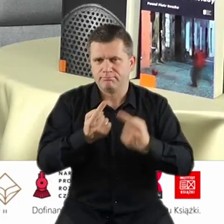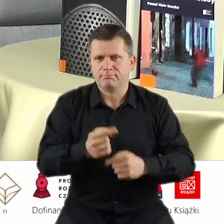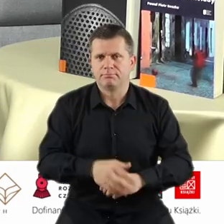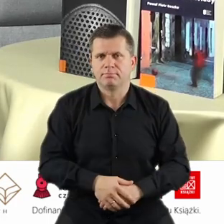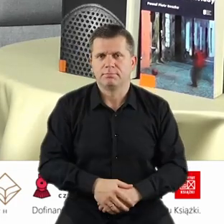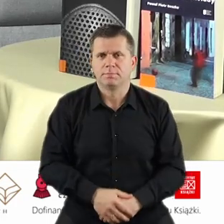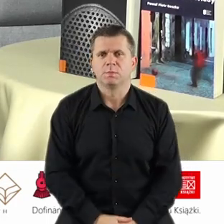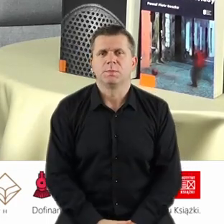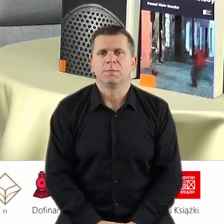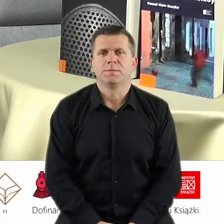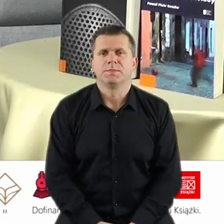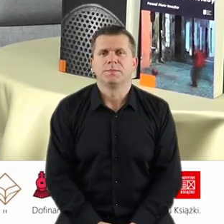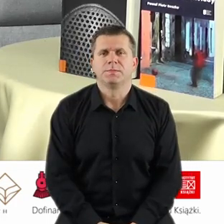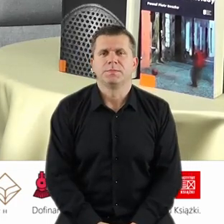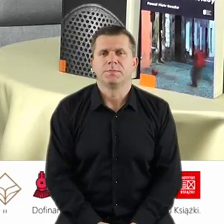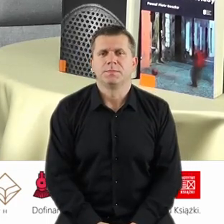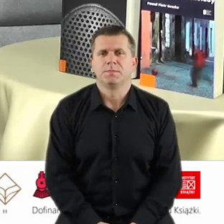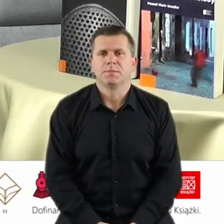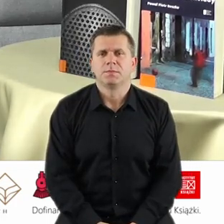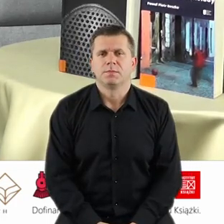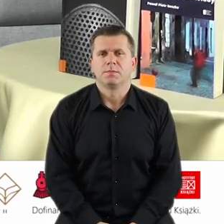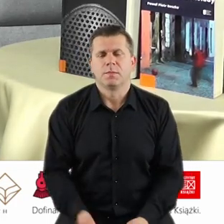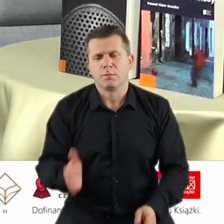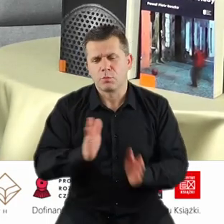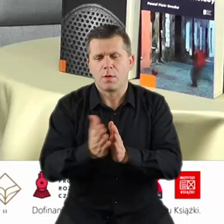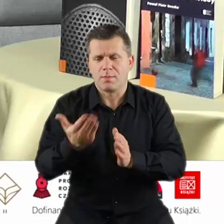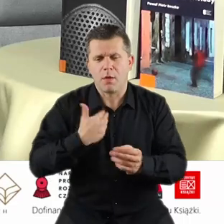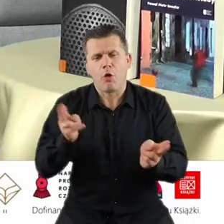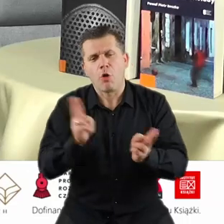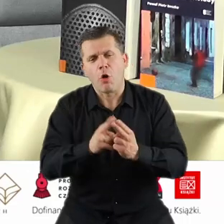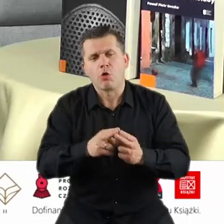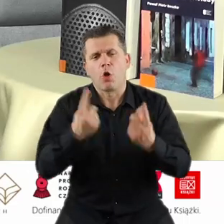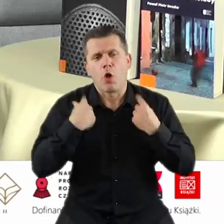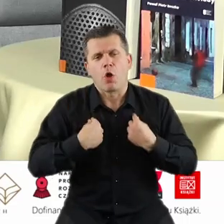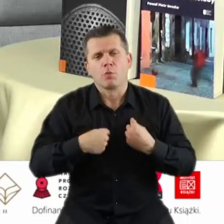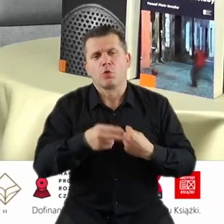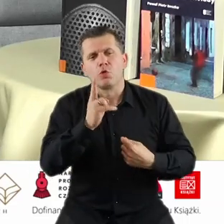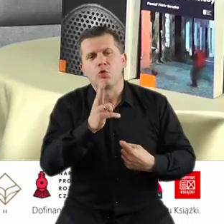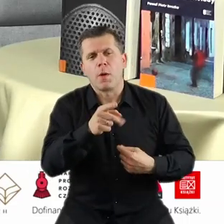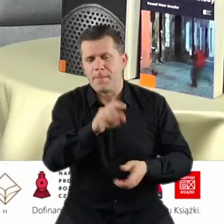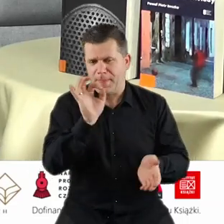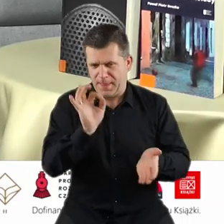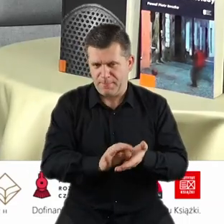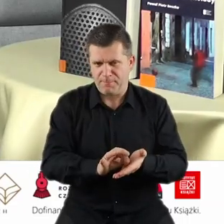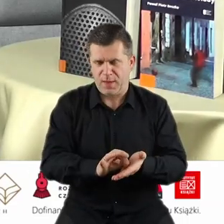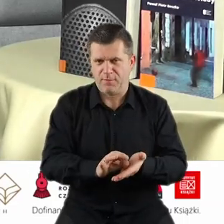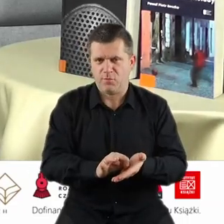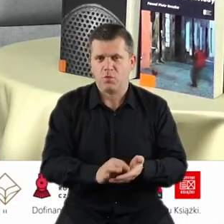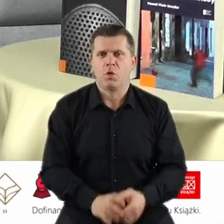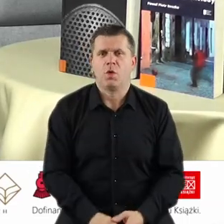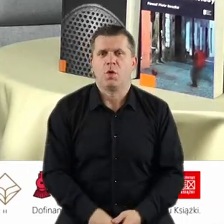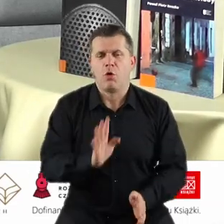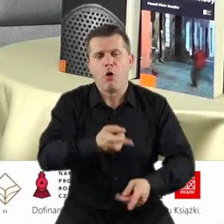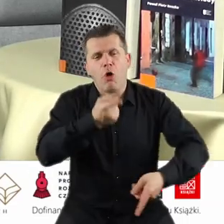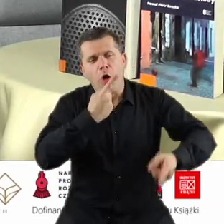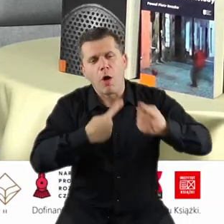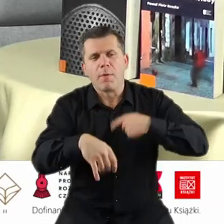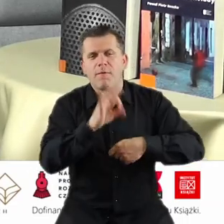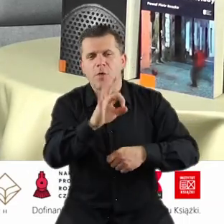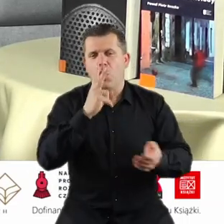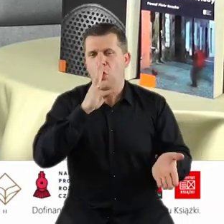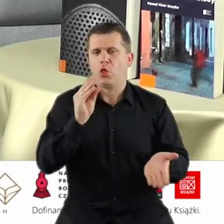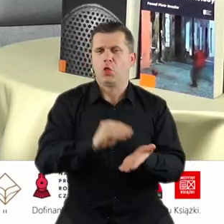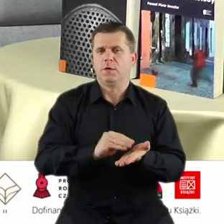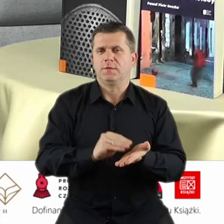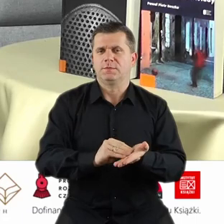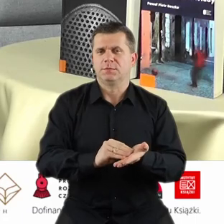kogo pociągają kobiety. Więc poprosiłem, żeby skontaktowano mnie z taką osobą. Sądziłem, że ta osoba z pewnością opowie o jakichś tam